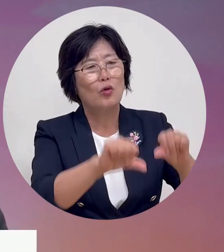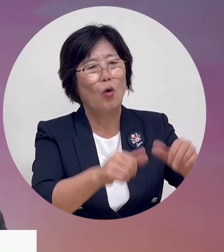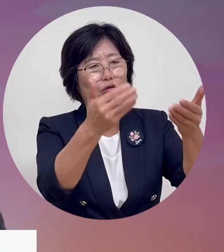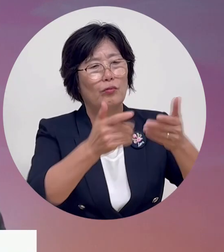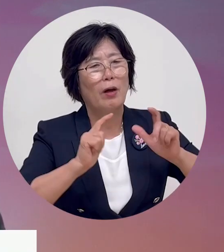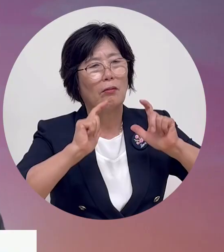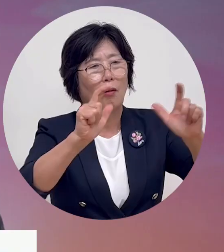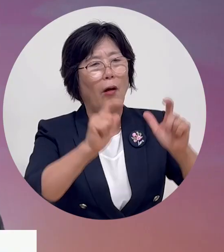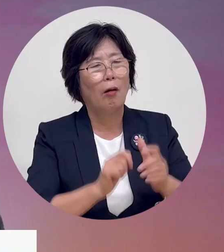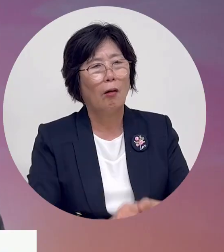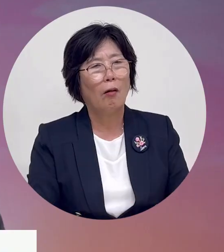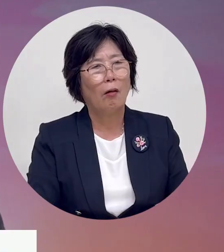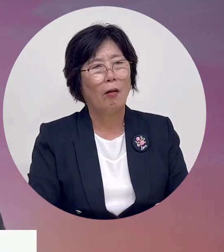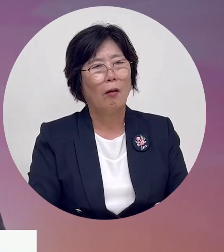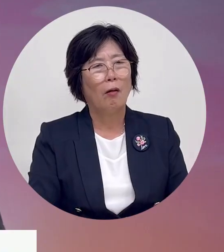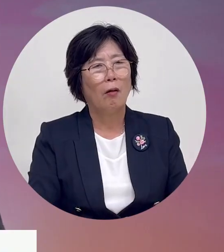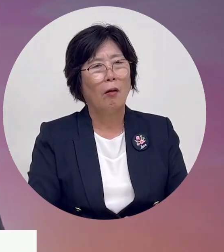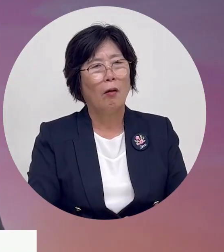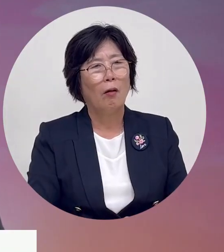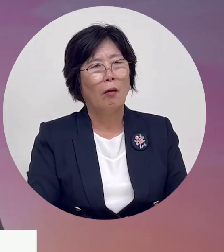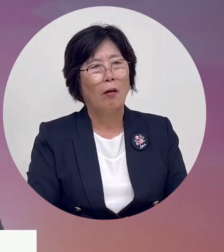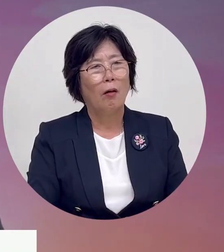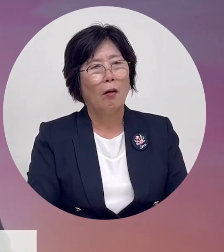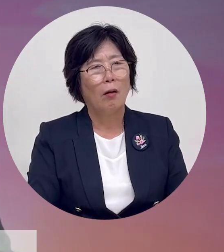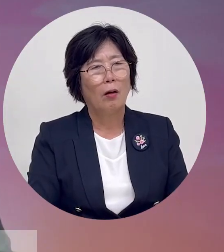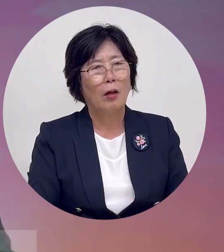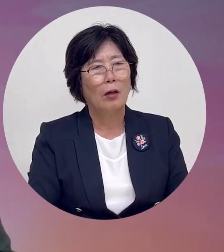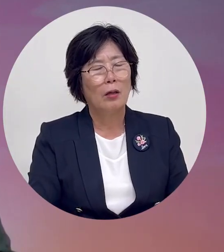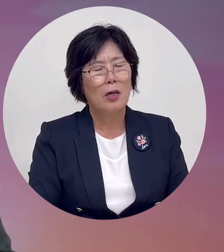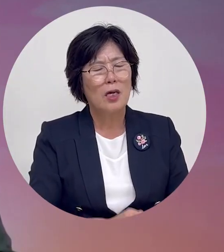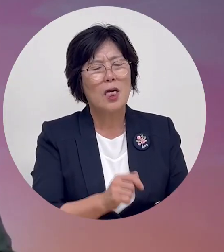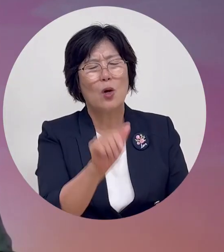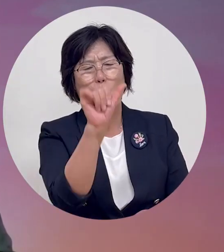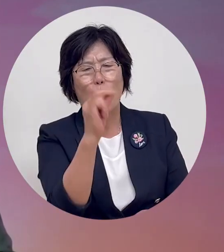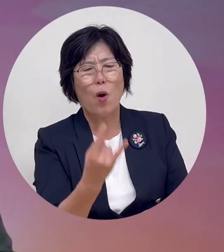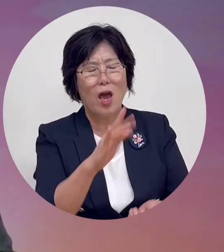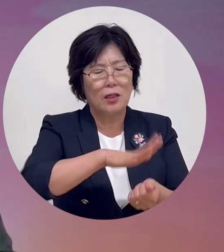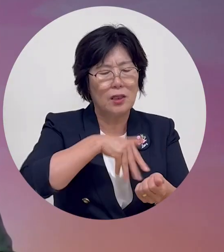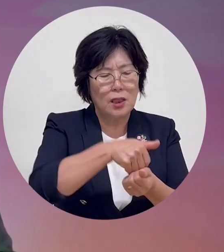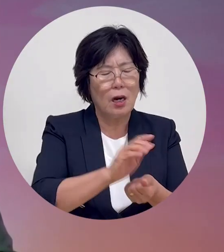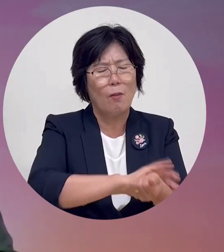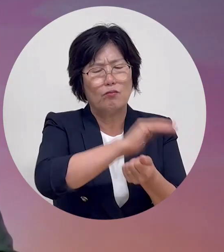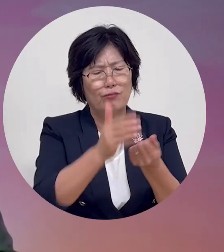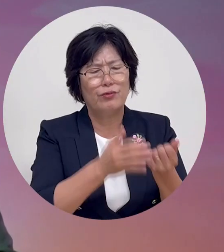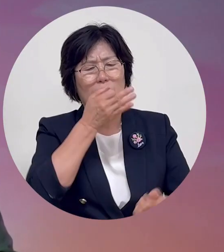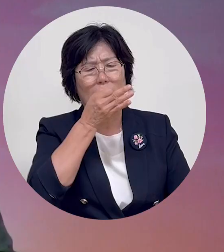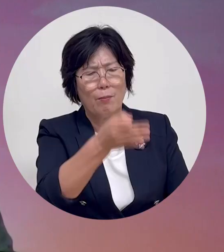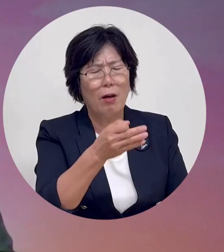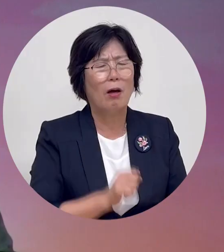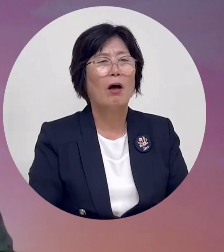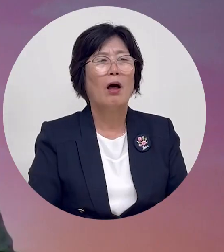저주받을지어다 이렇게 이 해칠한 무덤아 하면서